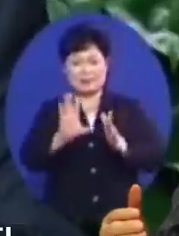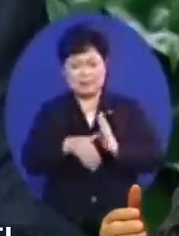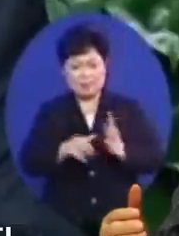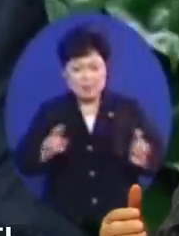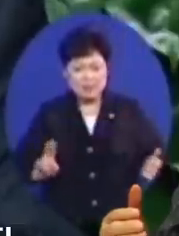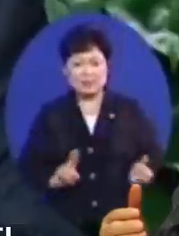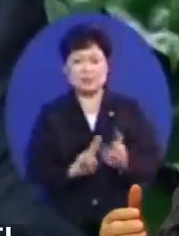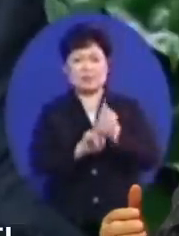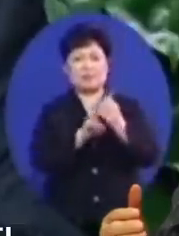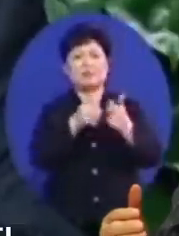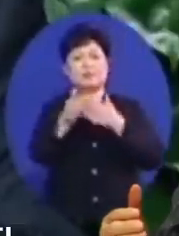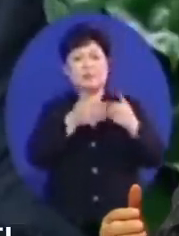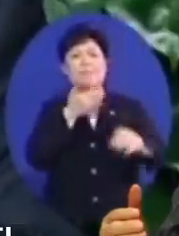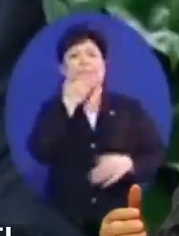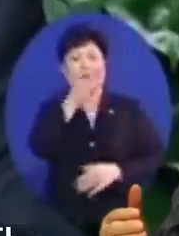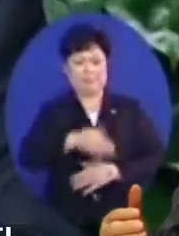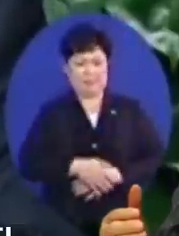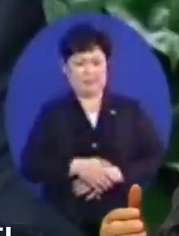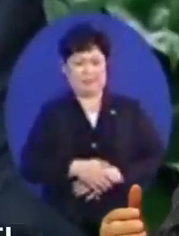기적을 체험할 수밖에 없는 것입니다.